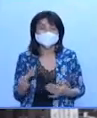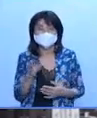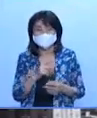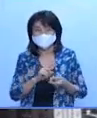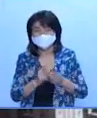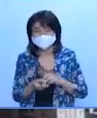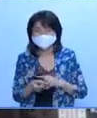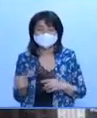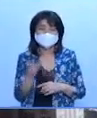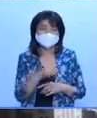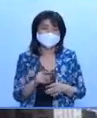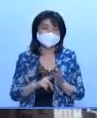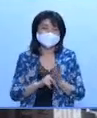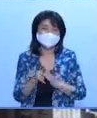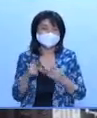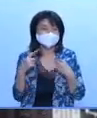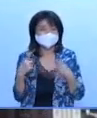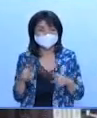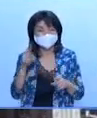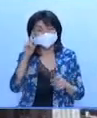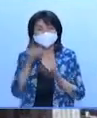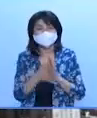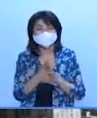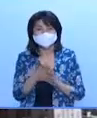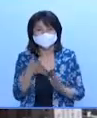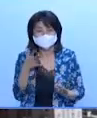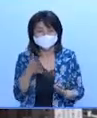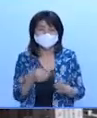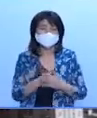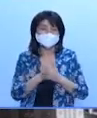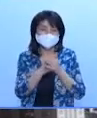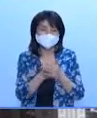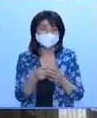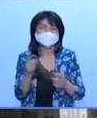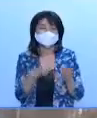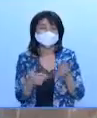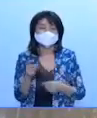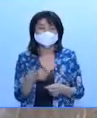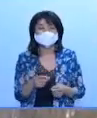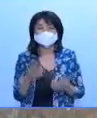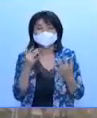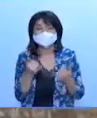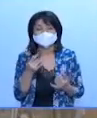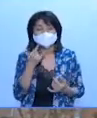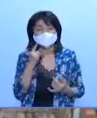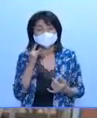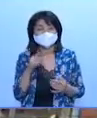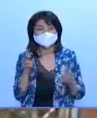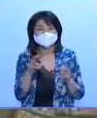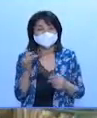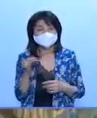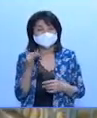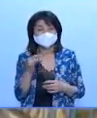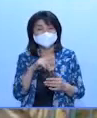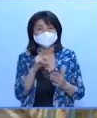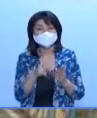начали относиться к этому по-другому, с пониманием и поддерживают друг друга. Сейчас павлодарцев интересуют вопросы,